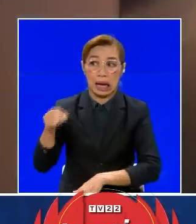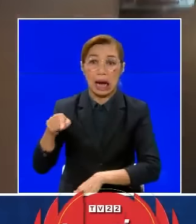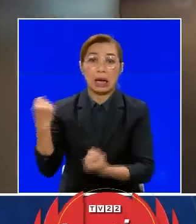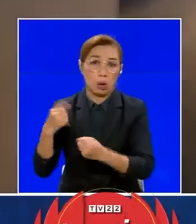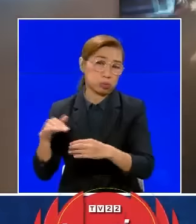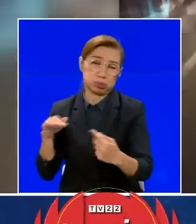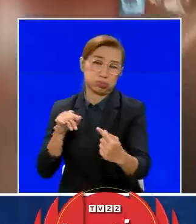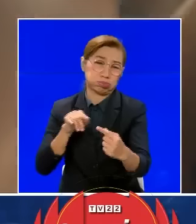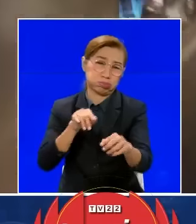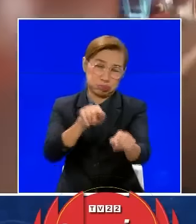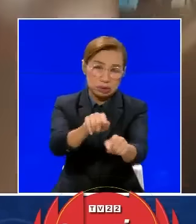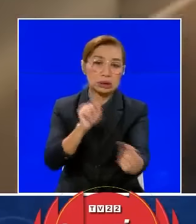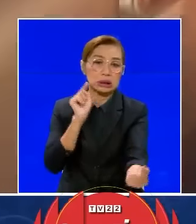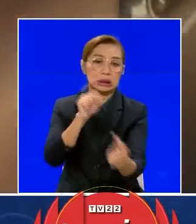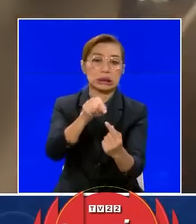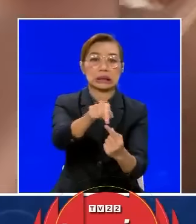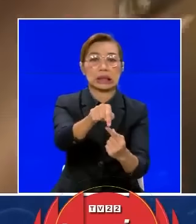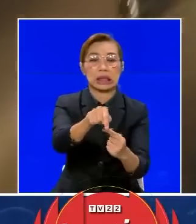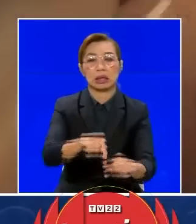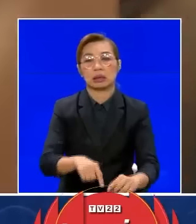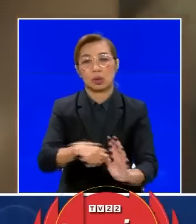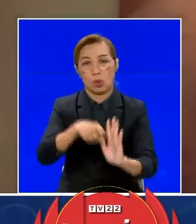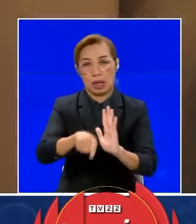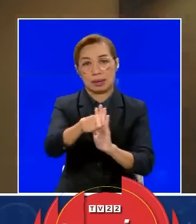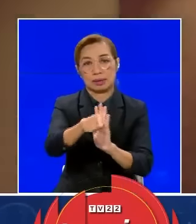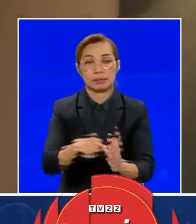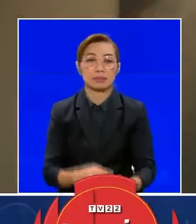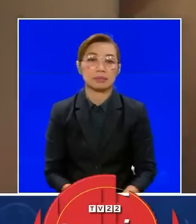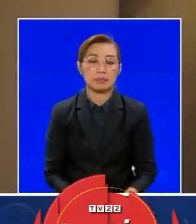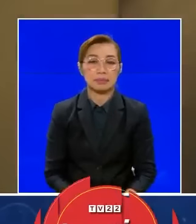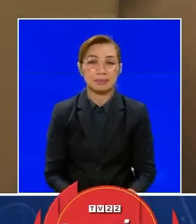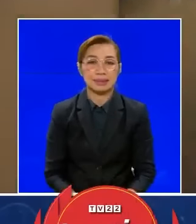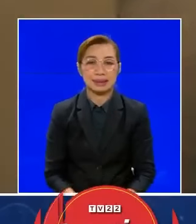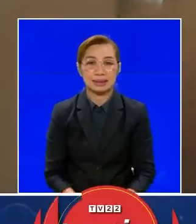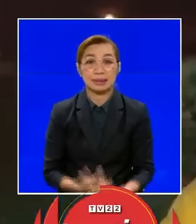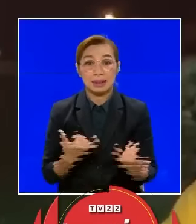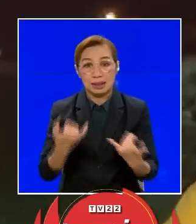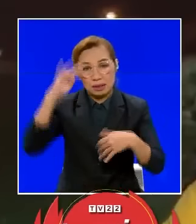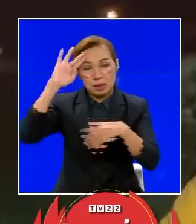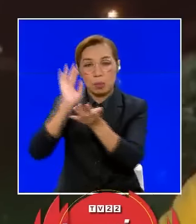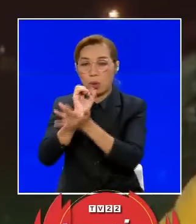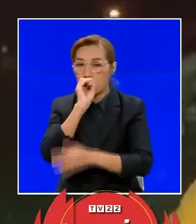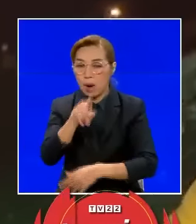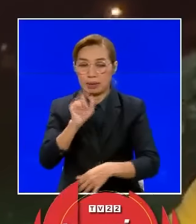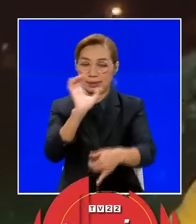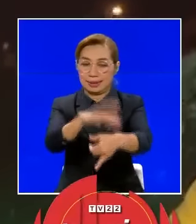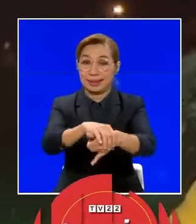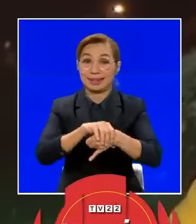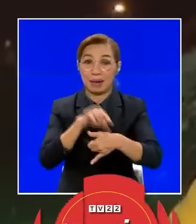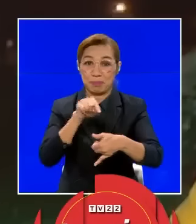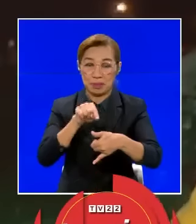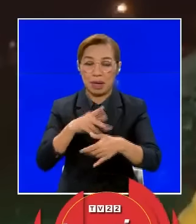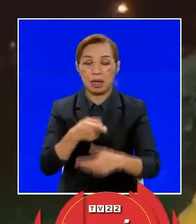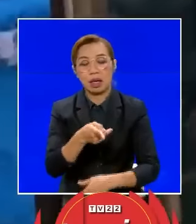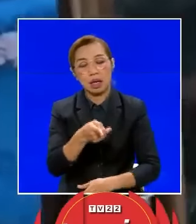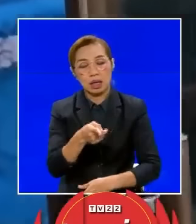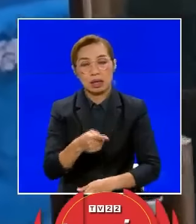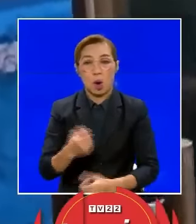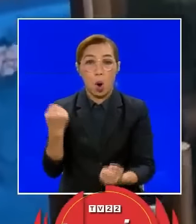ยันมาถึงตอนจับได้เนี่ยครับ เบื้องต้นตำรวจก็แจ้งข้อหานะทั้งลักทรัพย์น